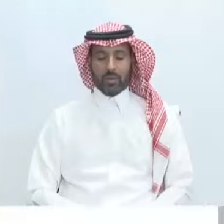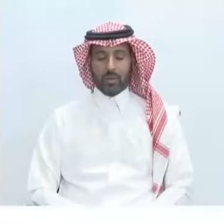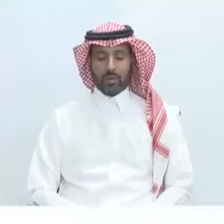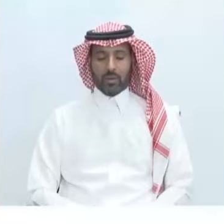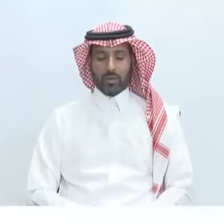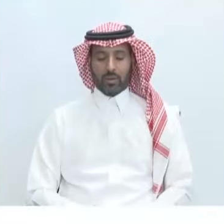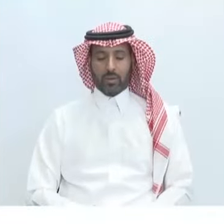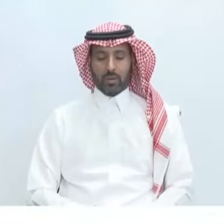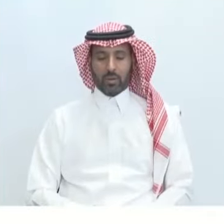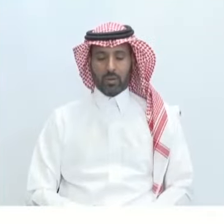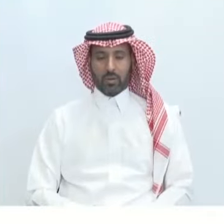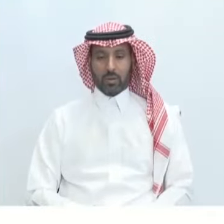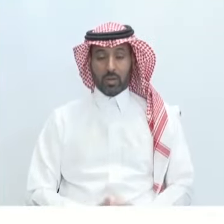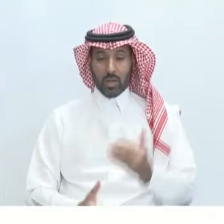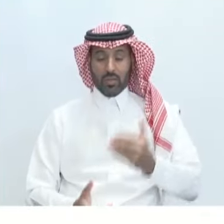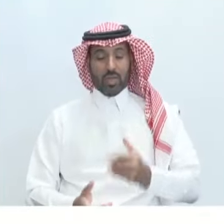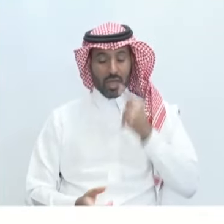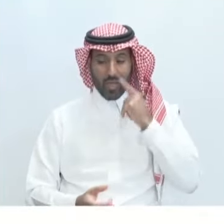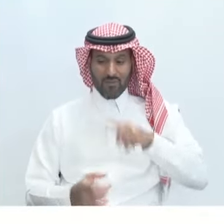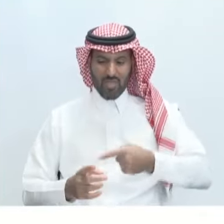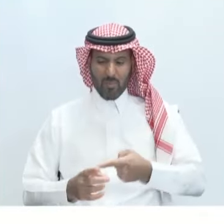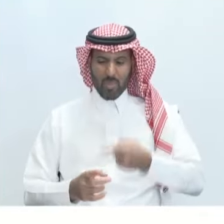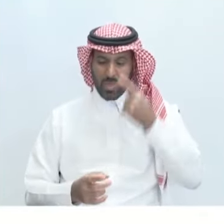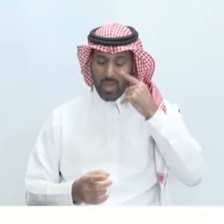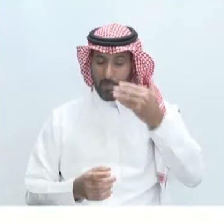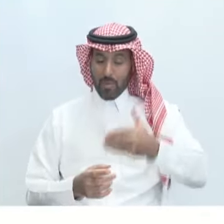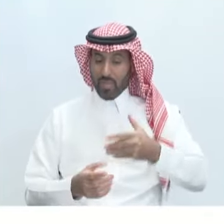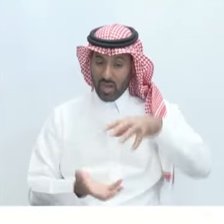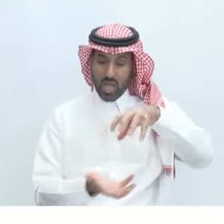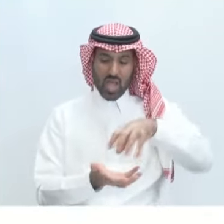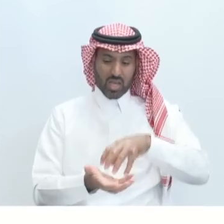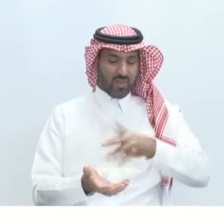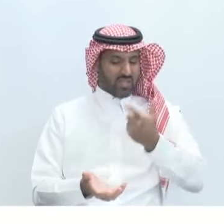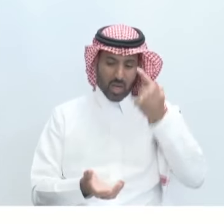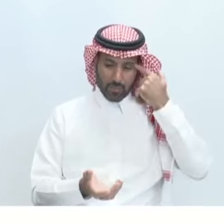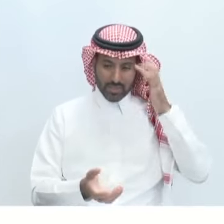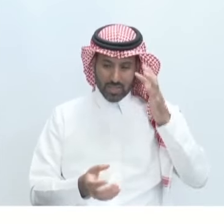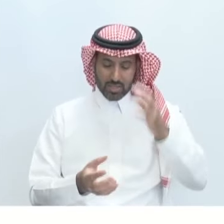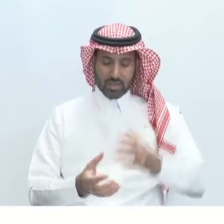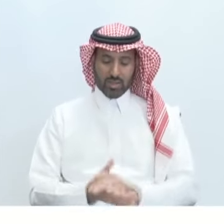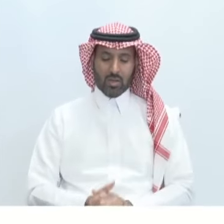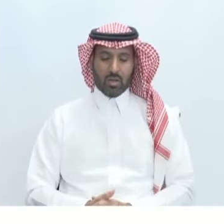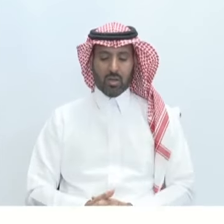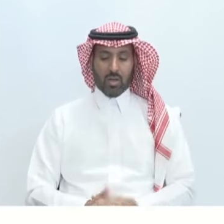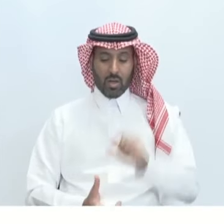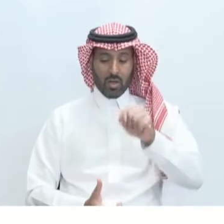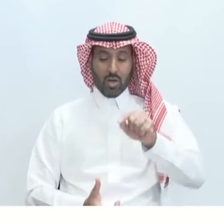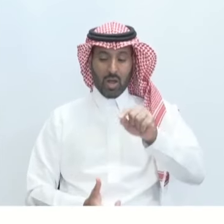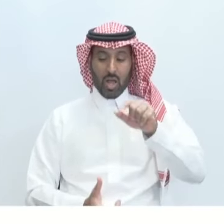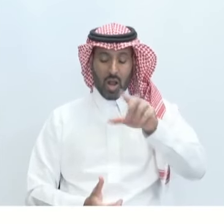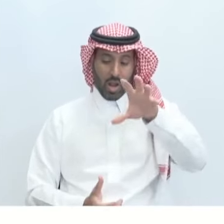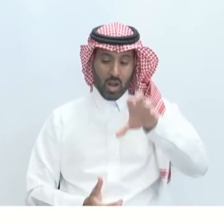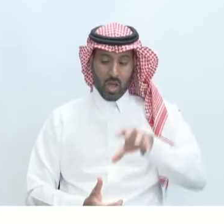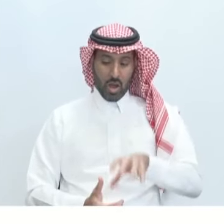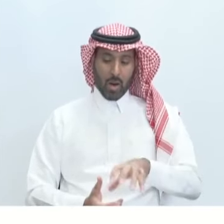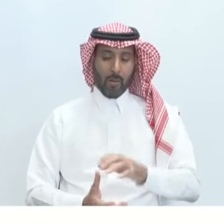اثنان التطبيق العملي لضبط موضع عائق وشكله اولا ننقر على